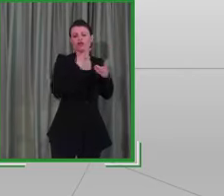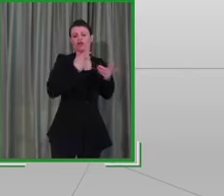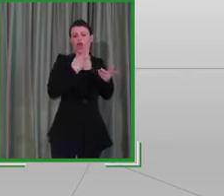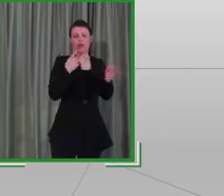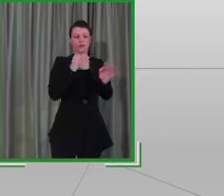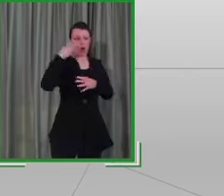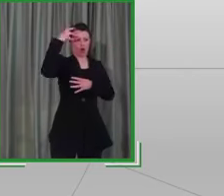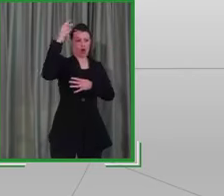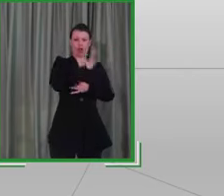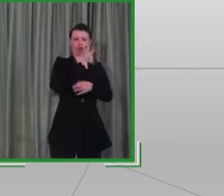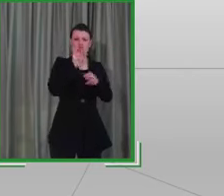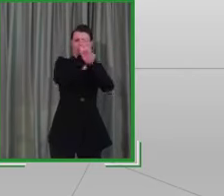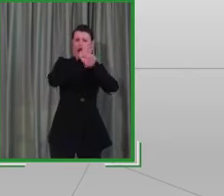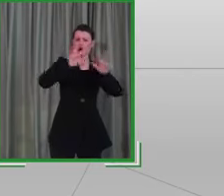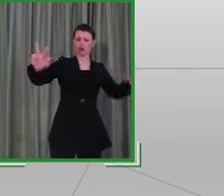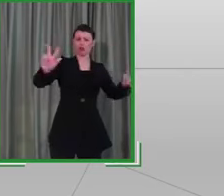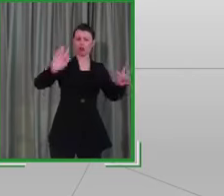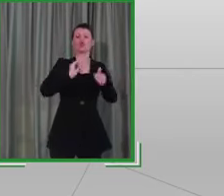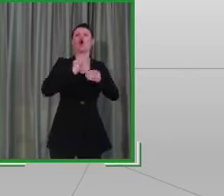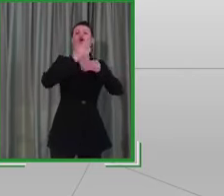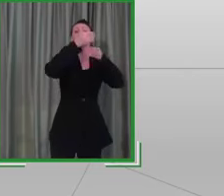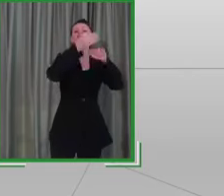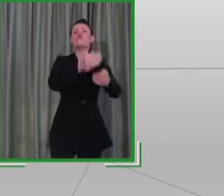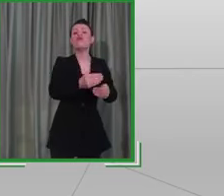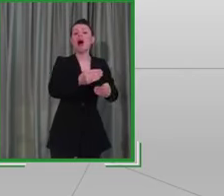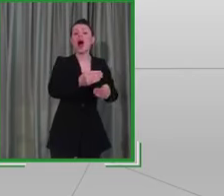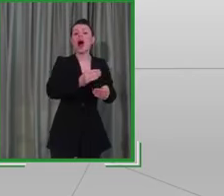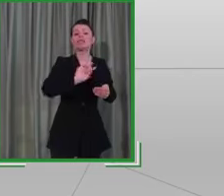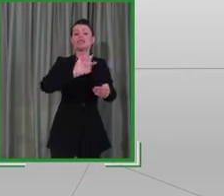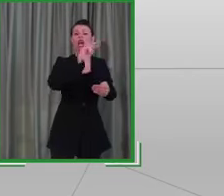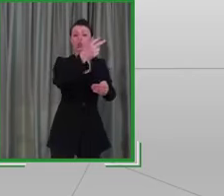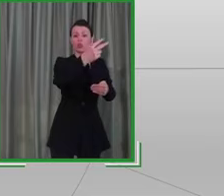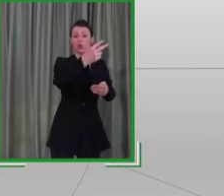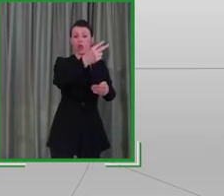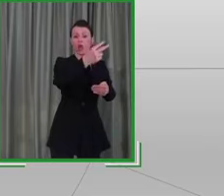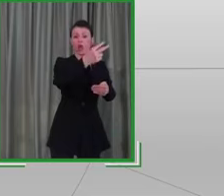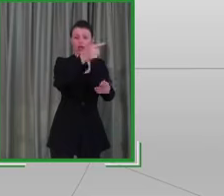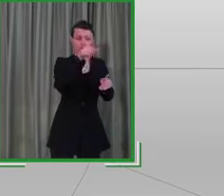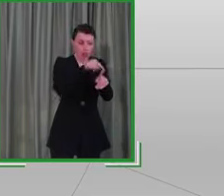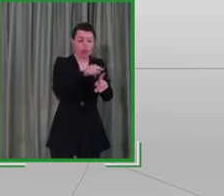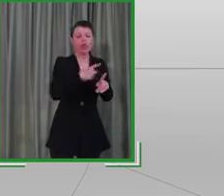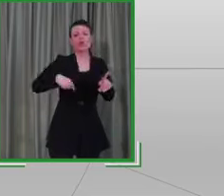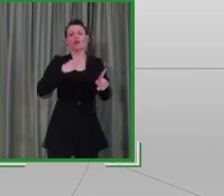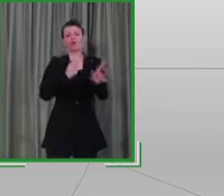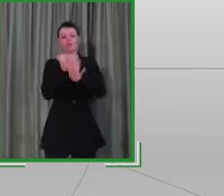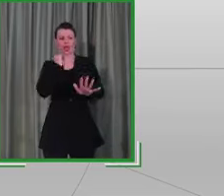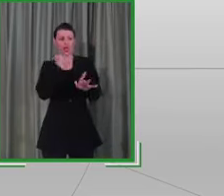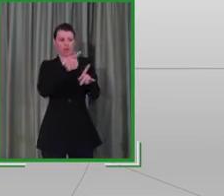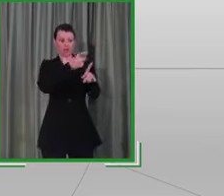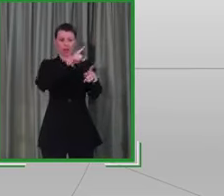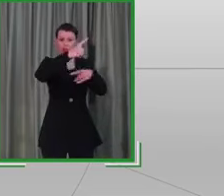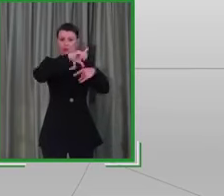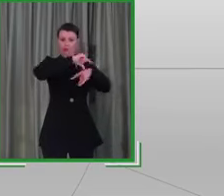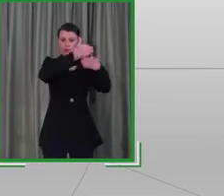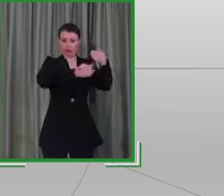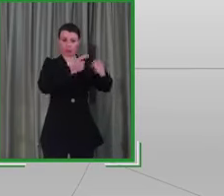due quindi questo per indicarvi qual è la road map quali sono i passaggi